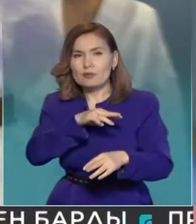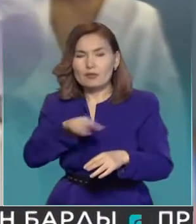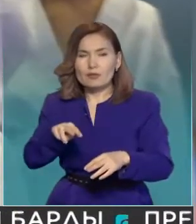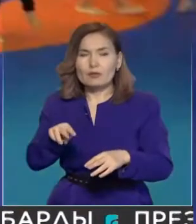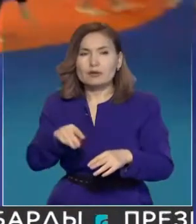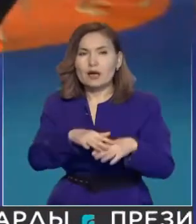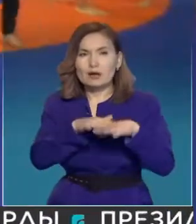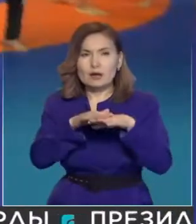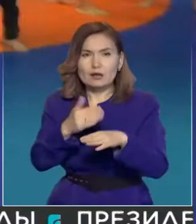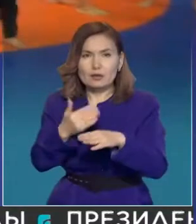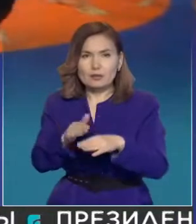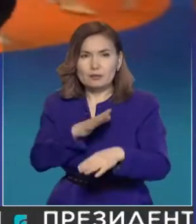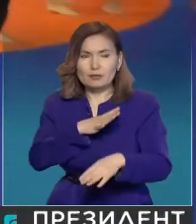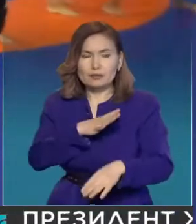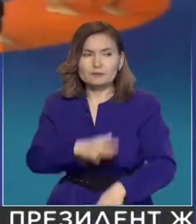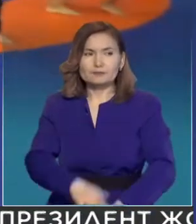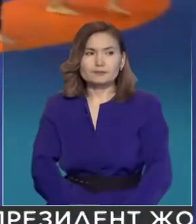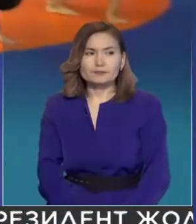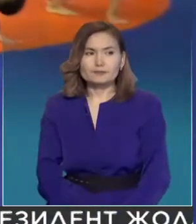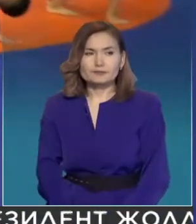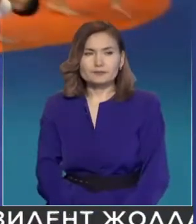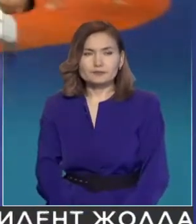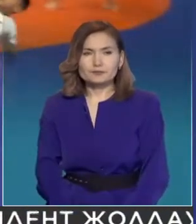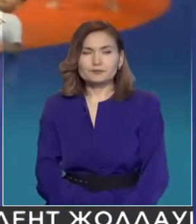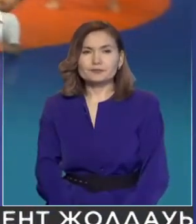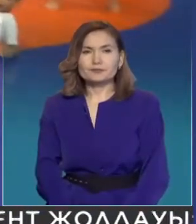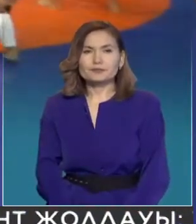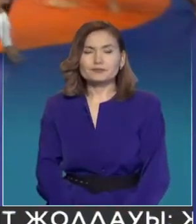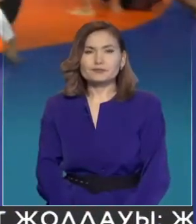миллиард теңге бөлінді. Шымкент қаласынан Ғани Қалмаханов, Нұрлан Нұрбек, Қазақстан ұлттық телеарнасы.